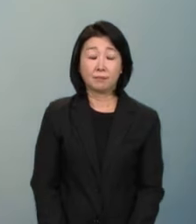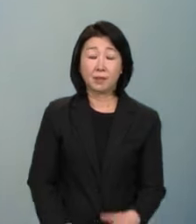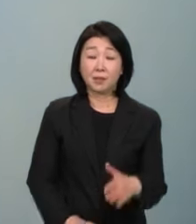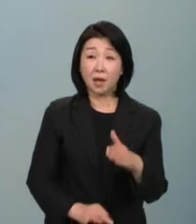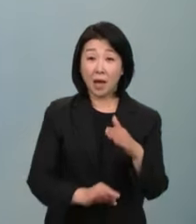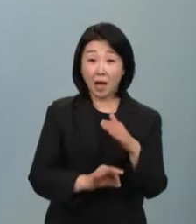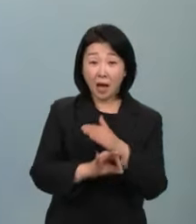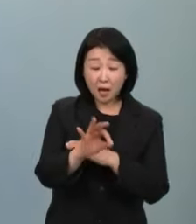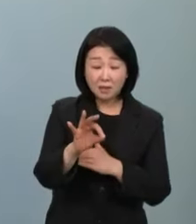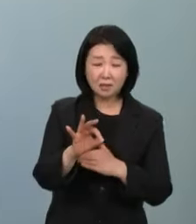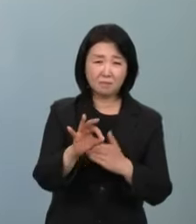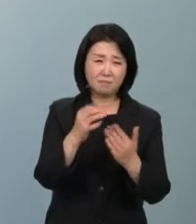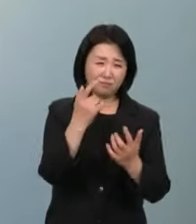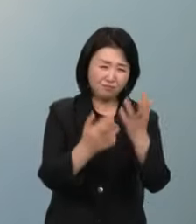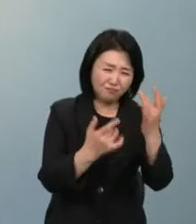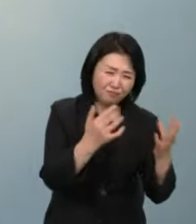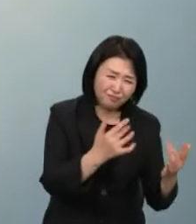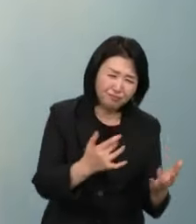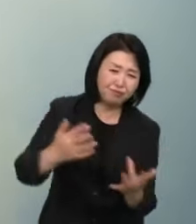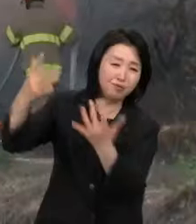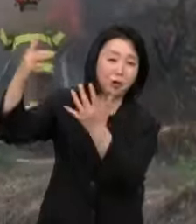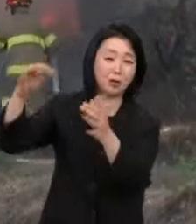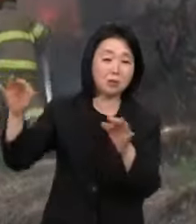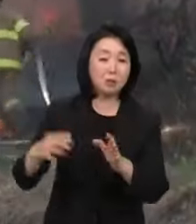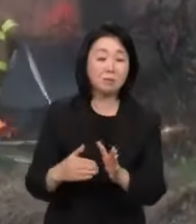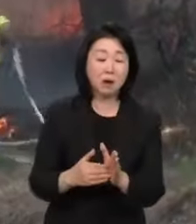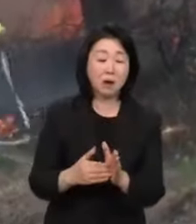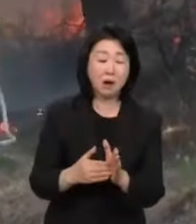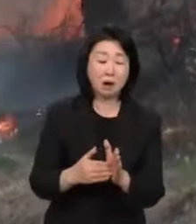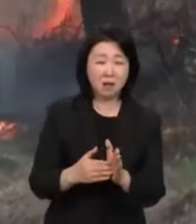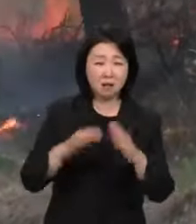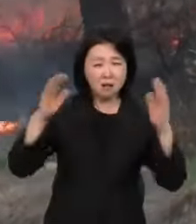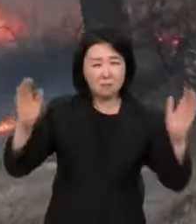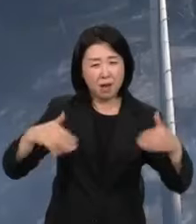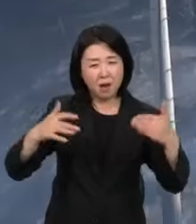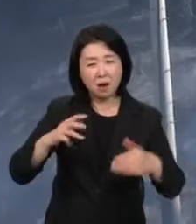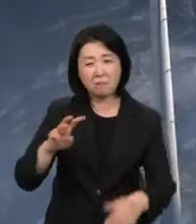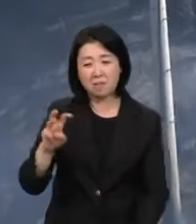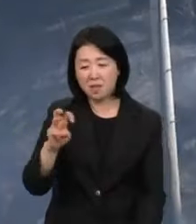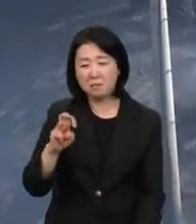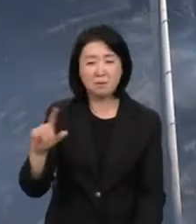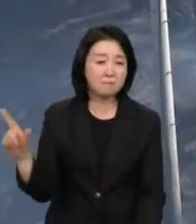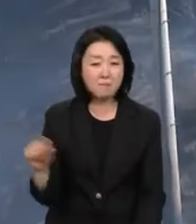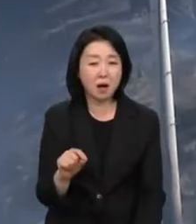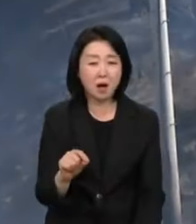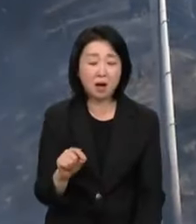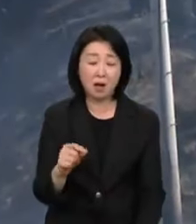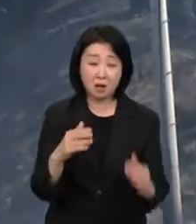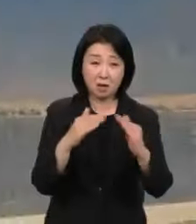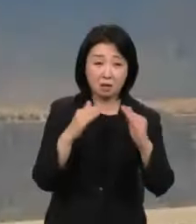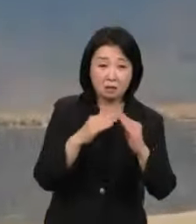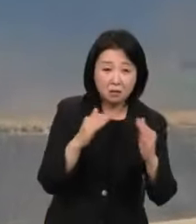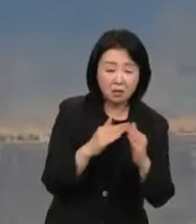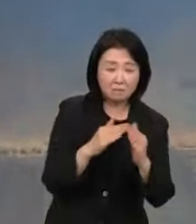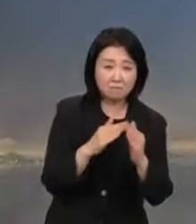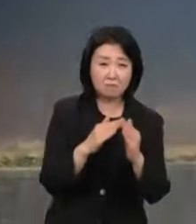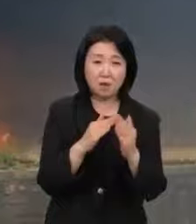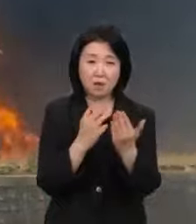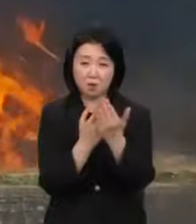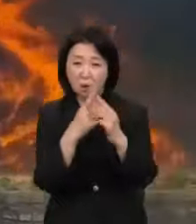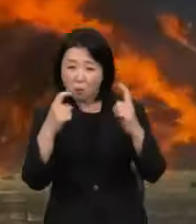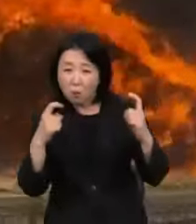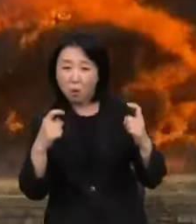아침나절 시작한 불은 금세 번져나갔습니다. 초속 30m 바람을 타고 민가와 펜션이 모인 경포 쪽으로